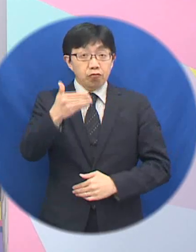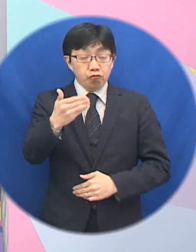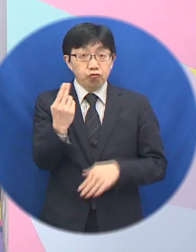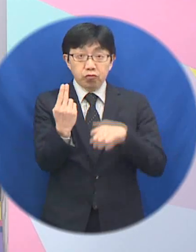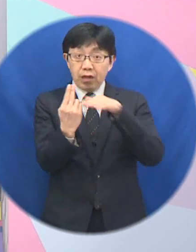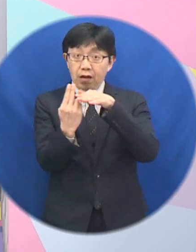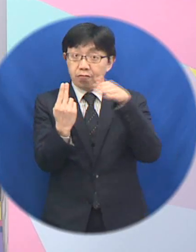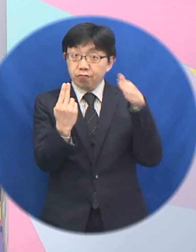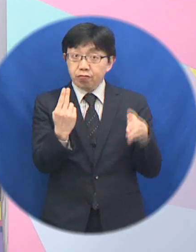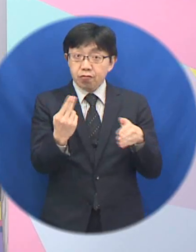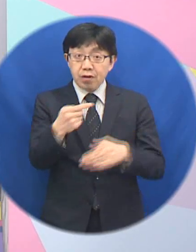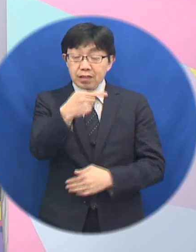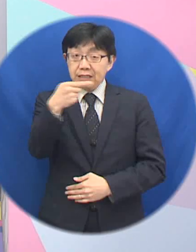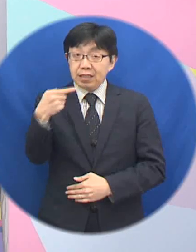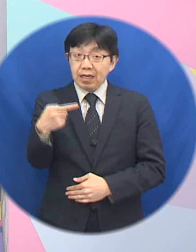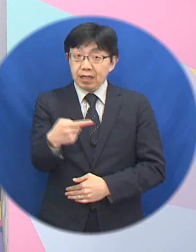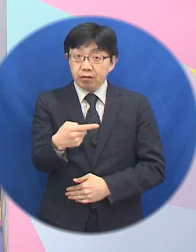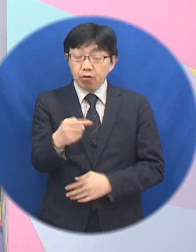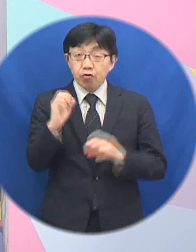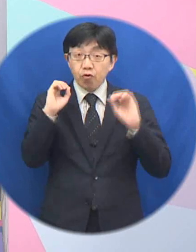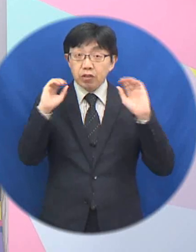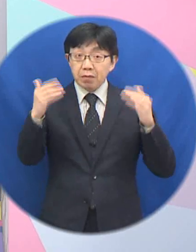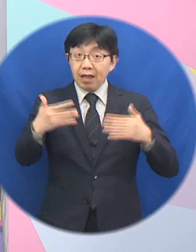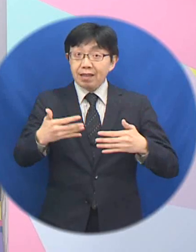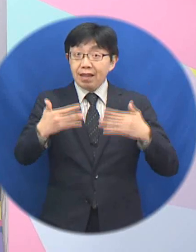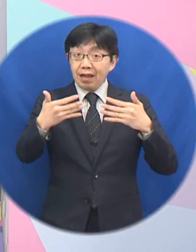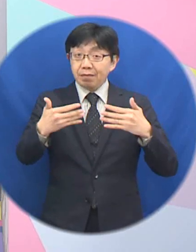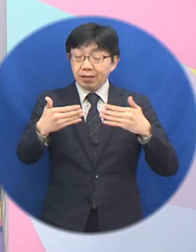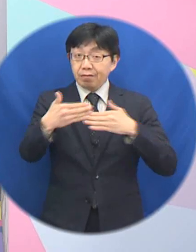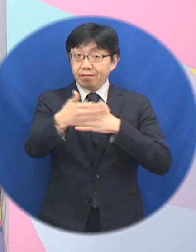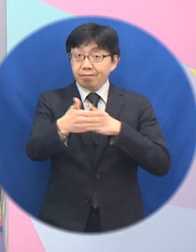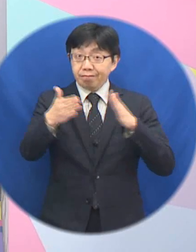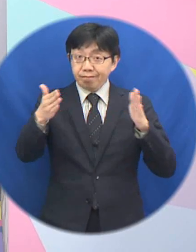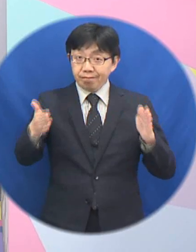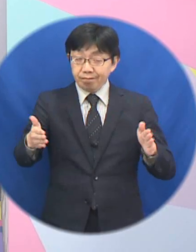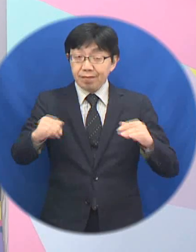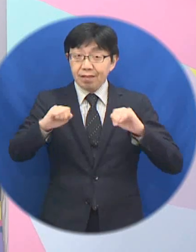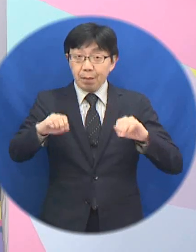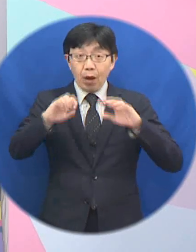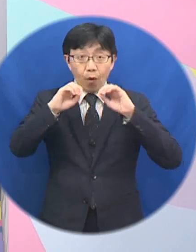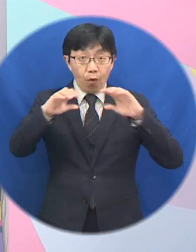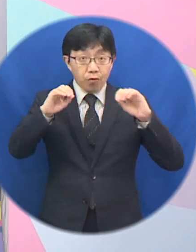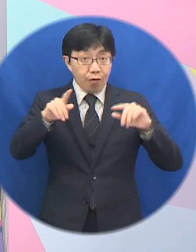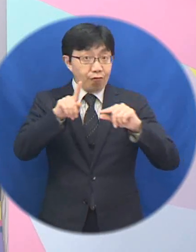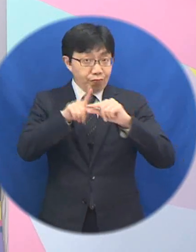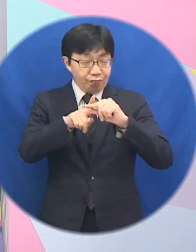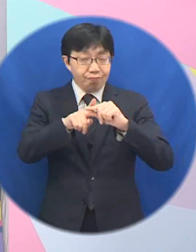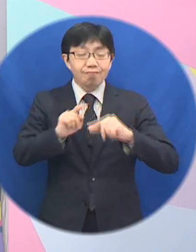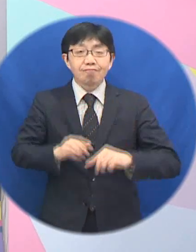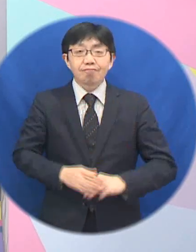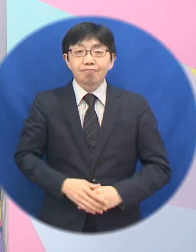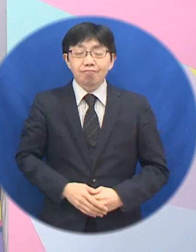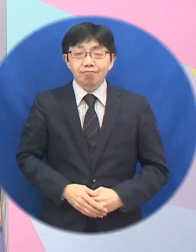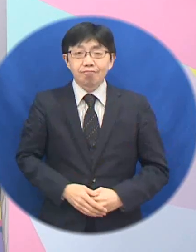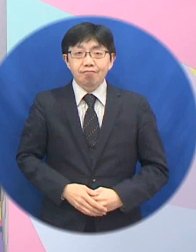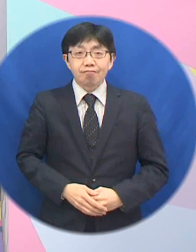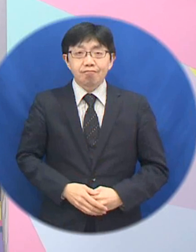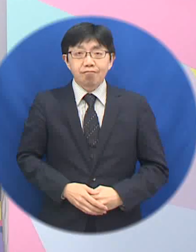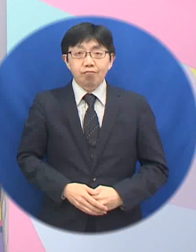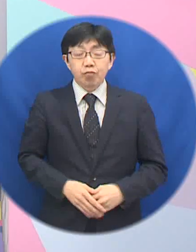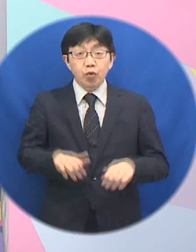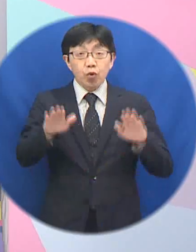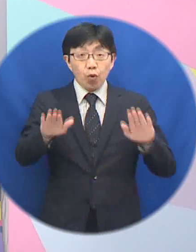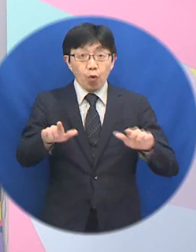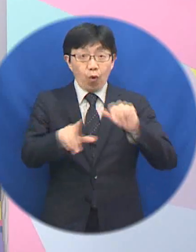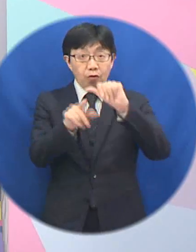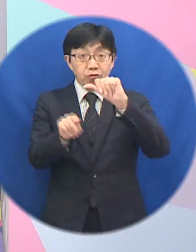庁舎1階の豊島テレビエコミューゼタウンスタジオから生放送でお送りします。さあ、今